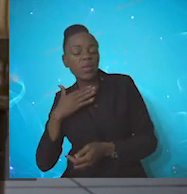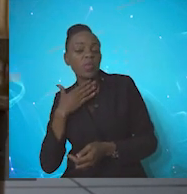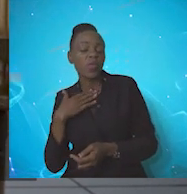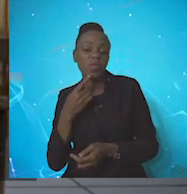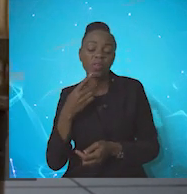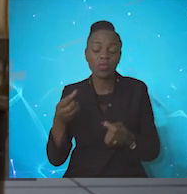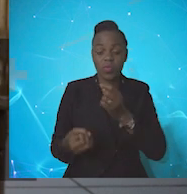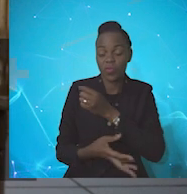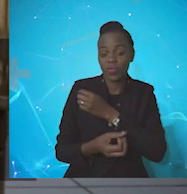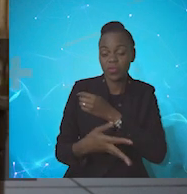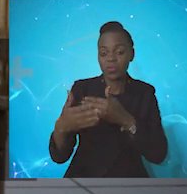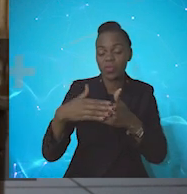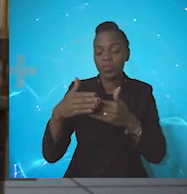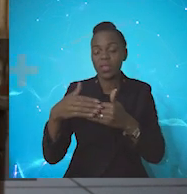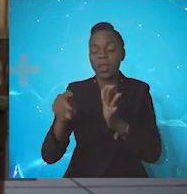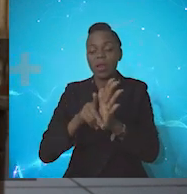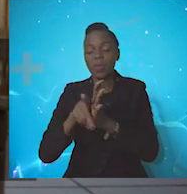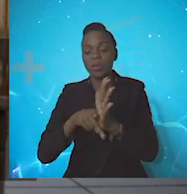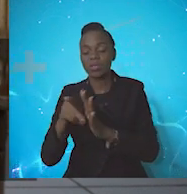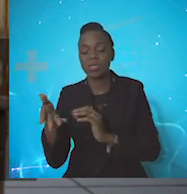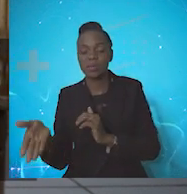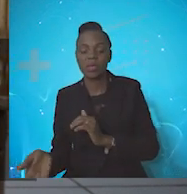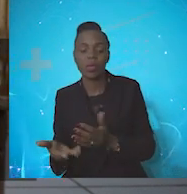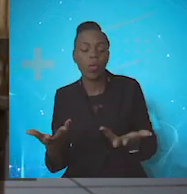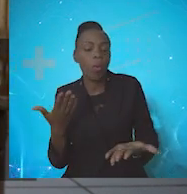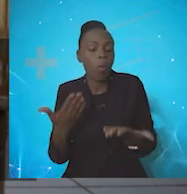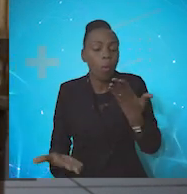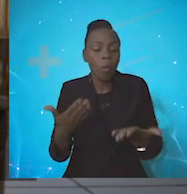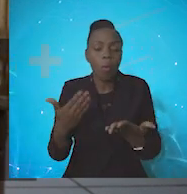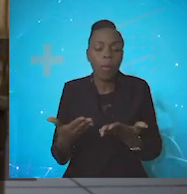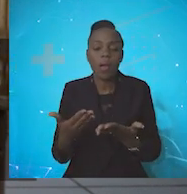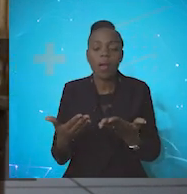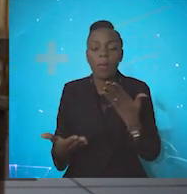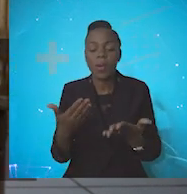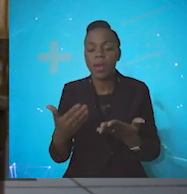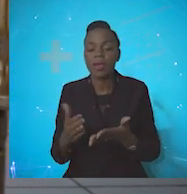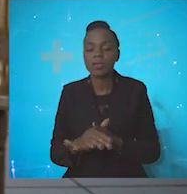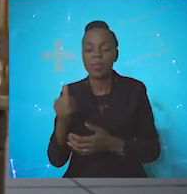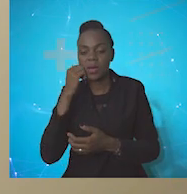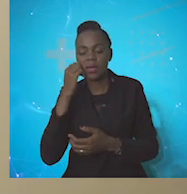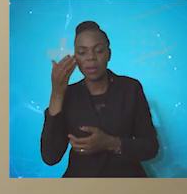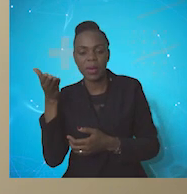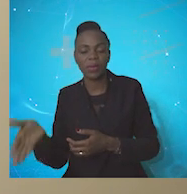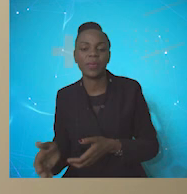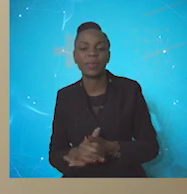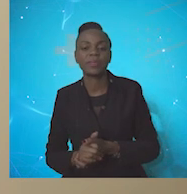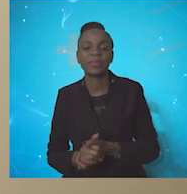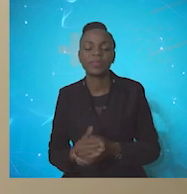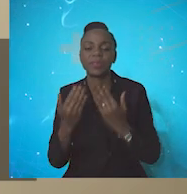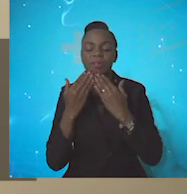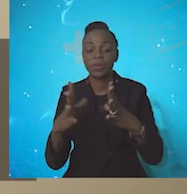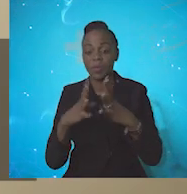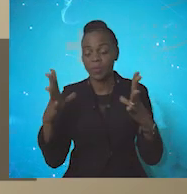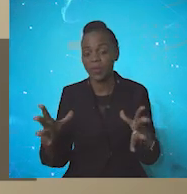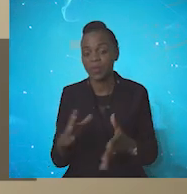munakakonda mutafotokoza okhudzana ndicho ndi project imene ya CSM komanso nthenda ya cryptococcal meningitis zoma